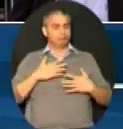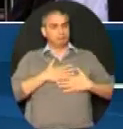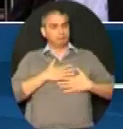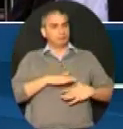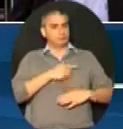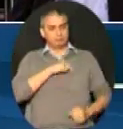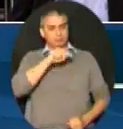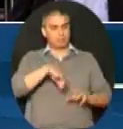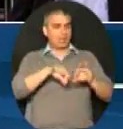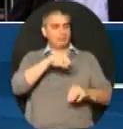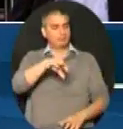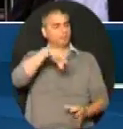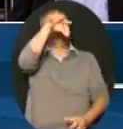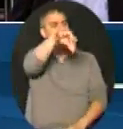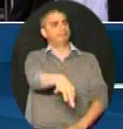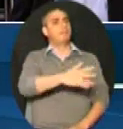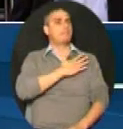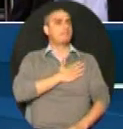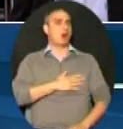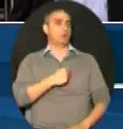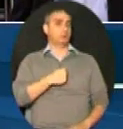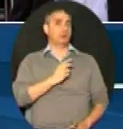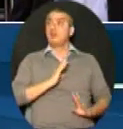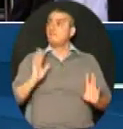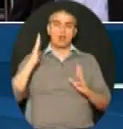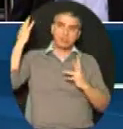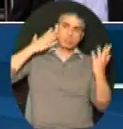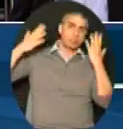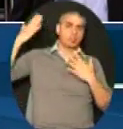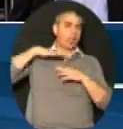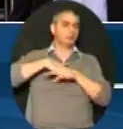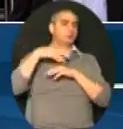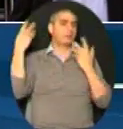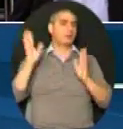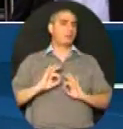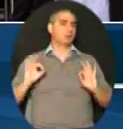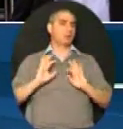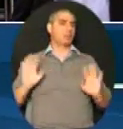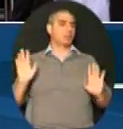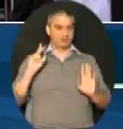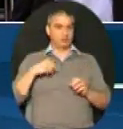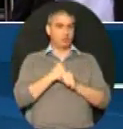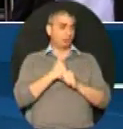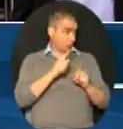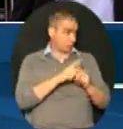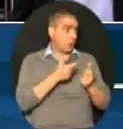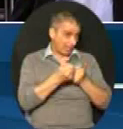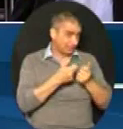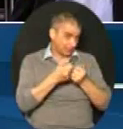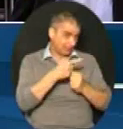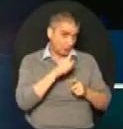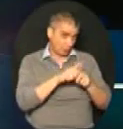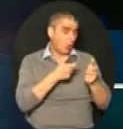ליבו יגיע אל הקלפי, ישים את הפתק שהוא מאמין בו, מבלי שיהיו עליו כל מיני השפעות חיצוניות כאלו ואחרות שאפשר לעשות באמצעות כסף.